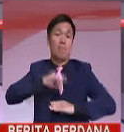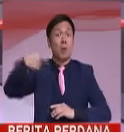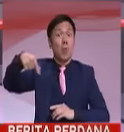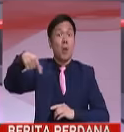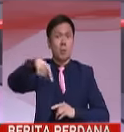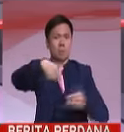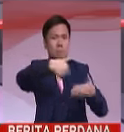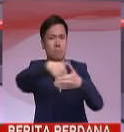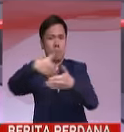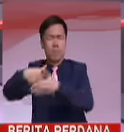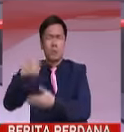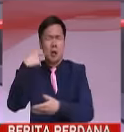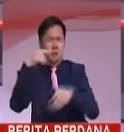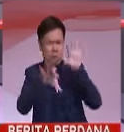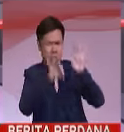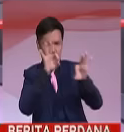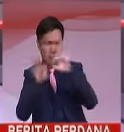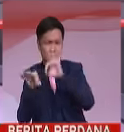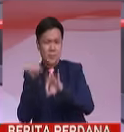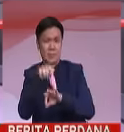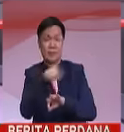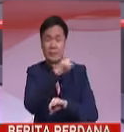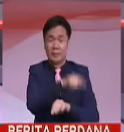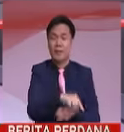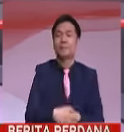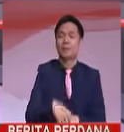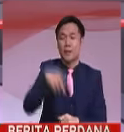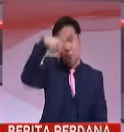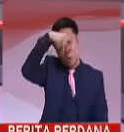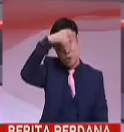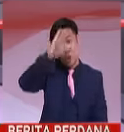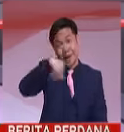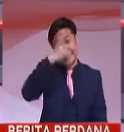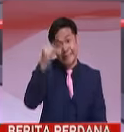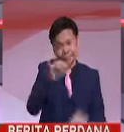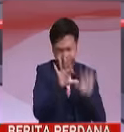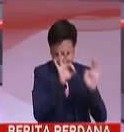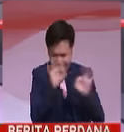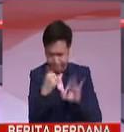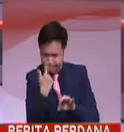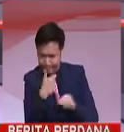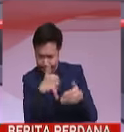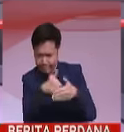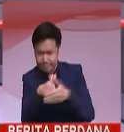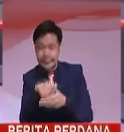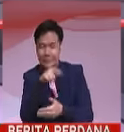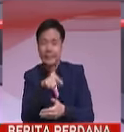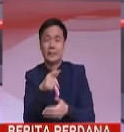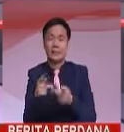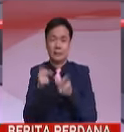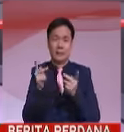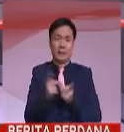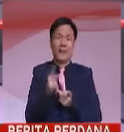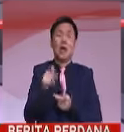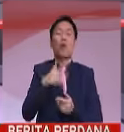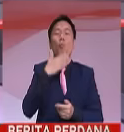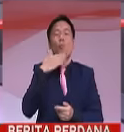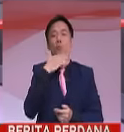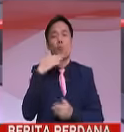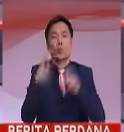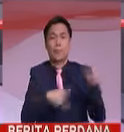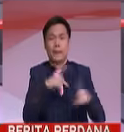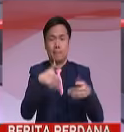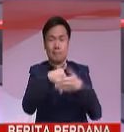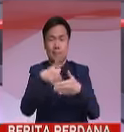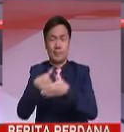mengikuti sesi pemilihan Sun Tengah di stadion pancarona Putrajaya hari ini pemilihan sesi desain tersebut dihadiri 60 pemain muda yang